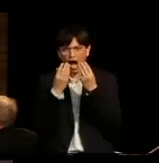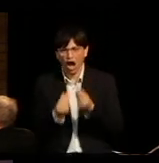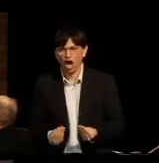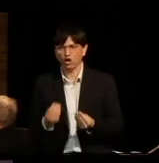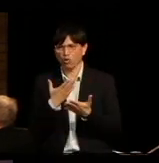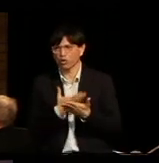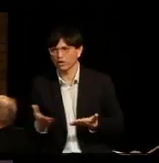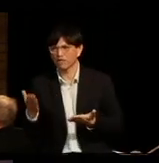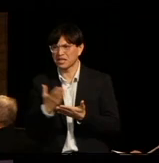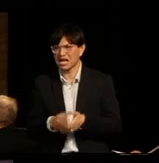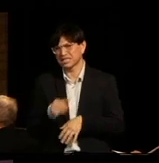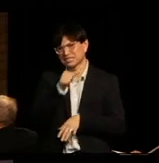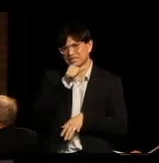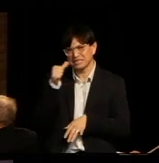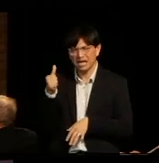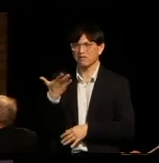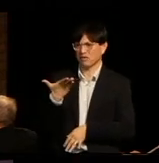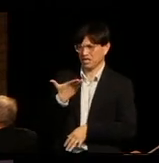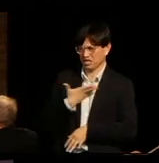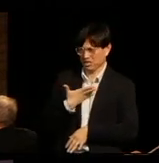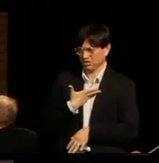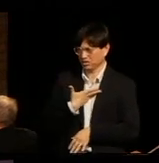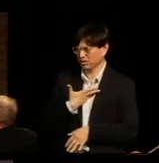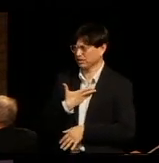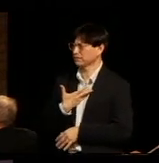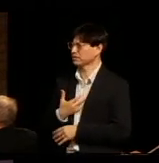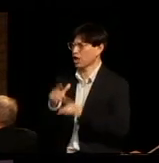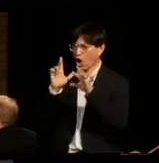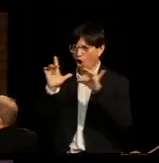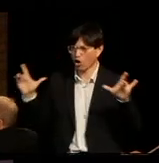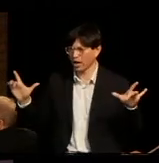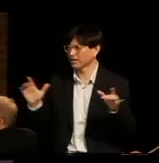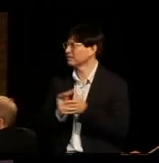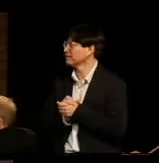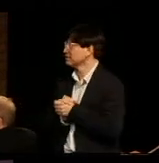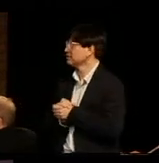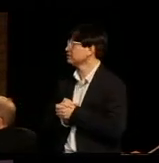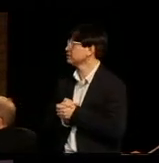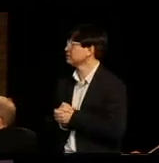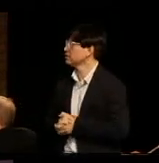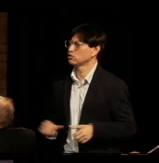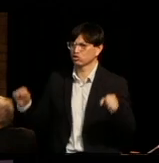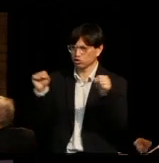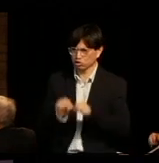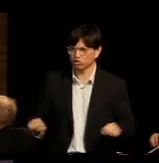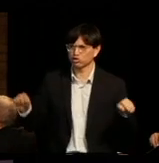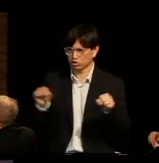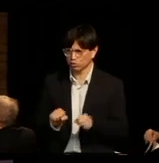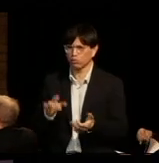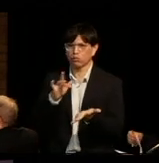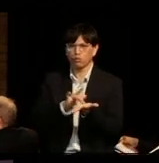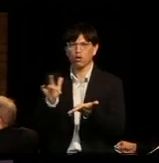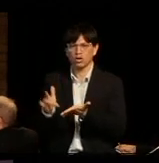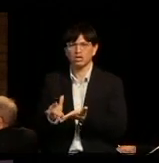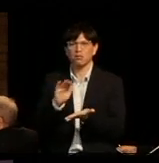se serve C'è già questo materiale on e quindi si può assumere si può prendere si può